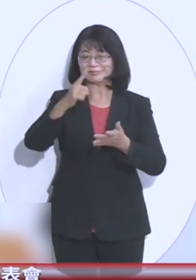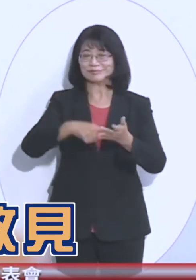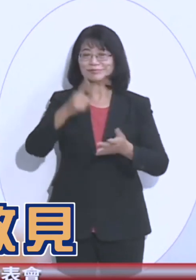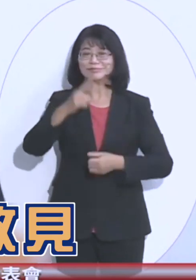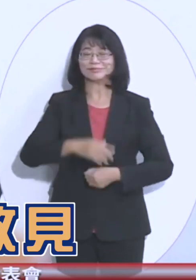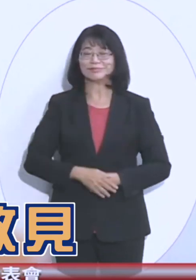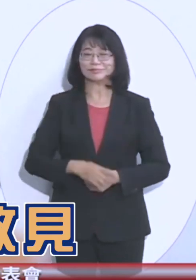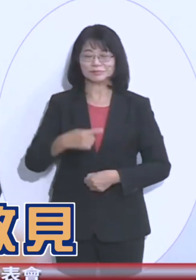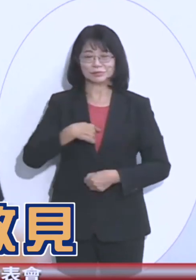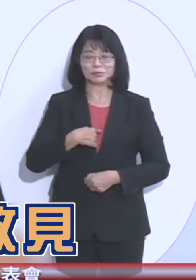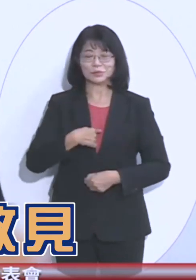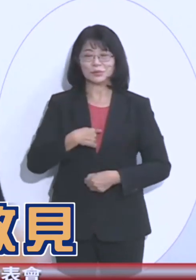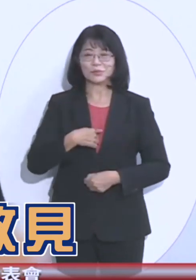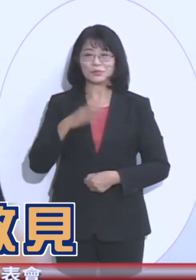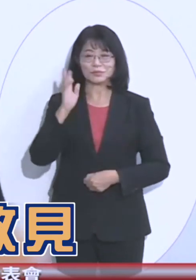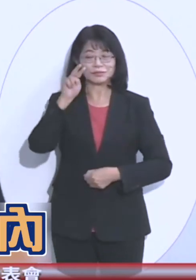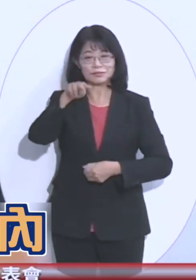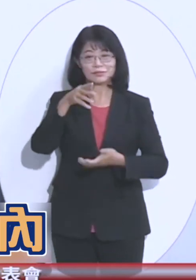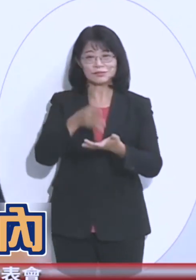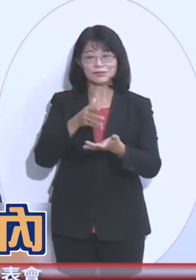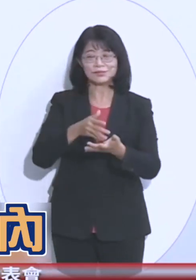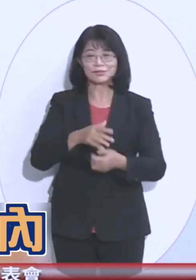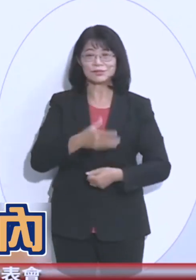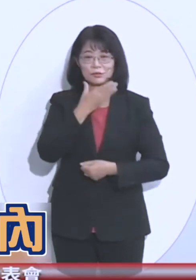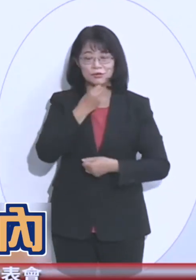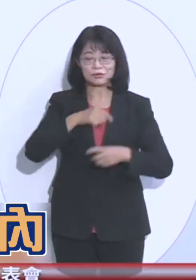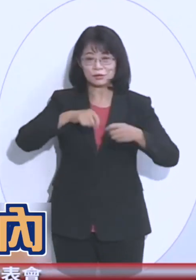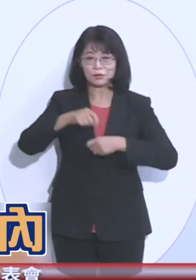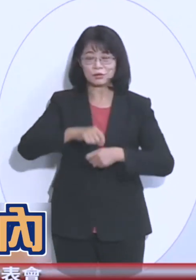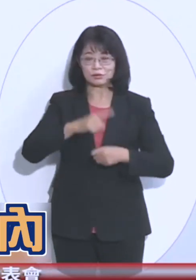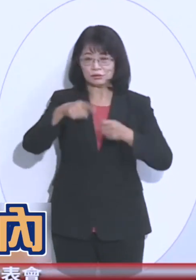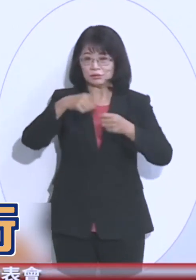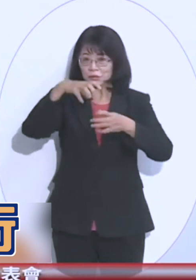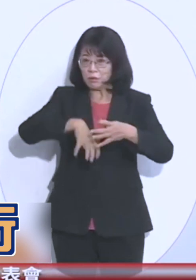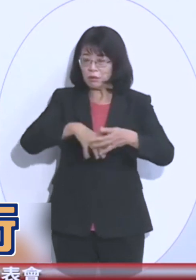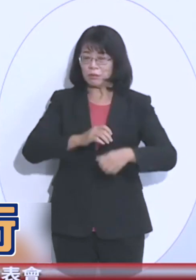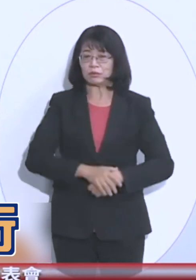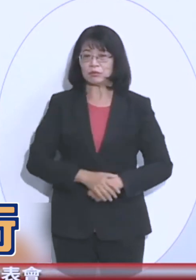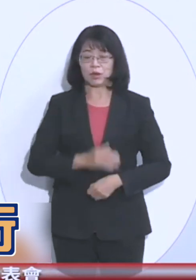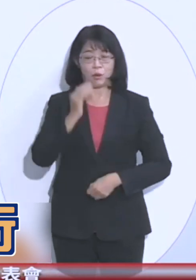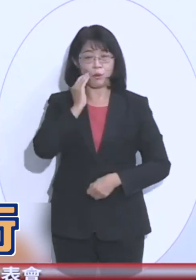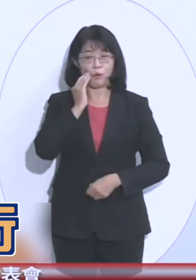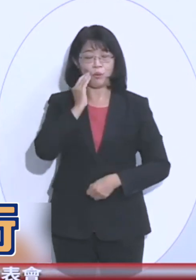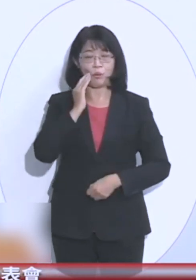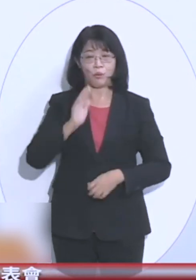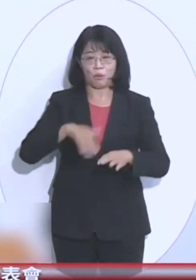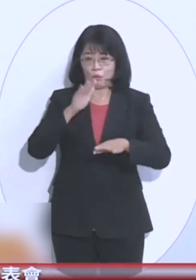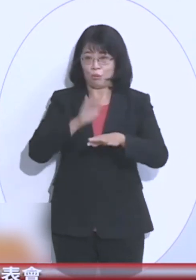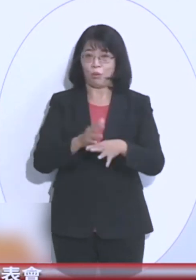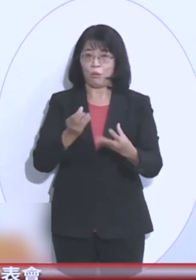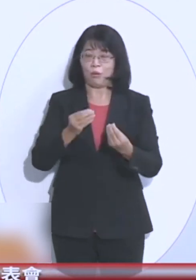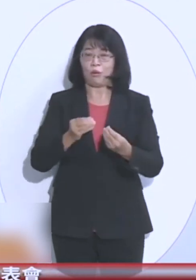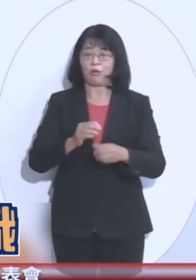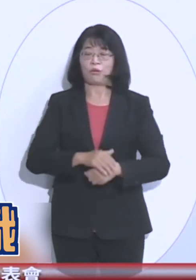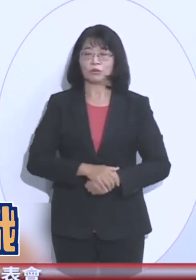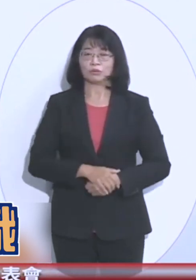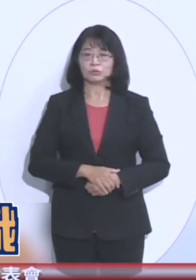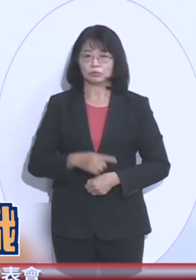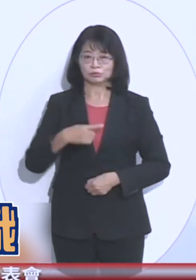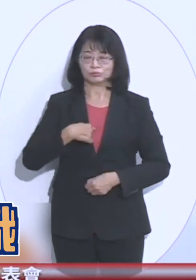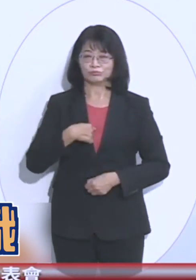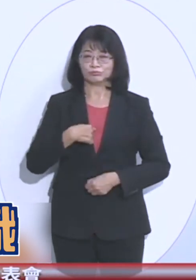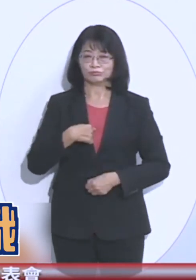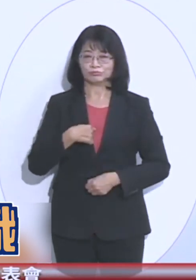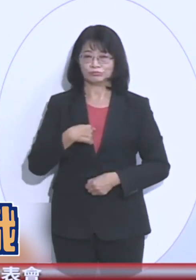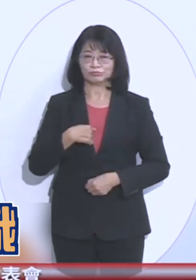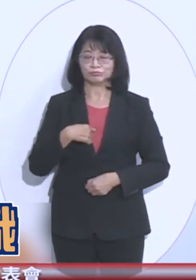遍。我所有这个政见、福利政策一当来，那是无履行、无实现。我贾良